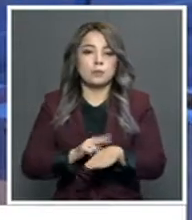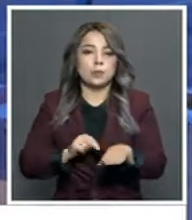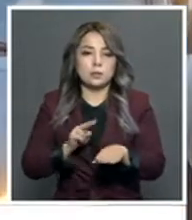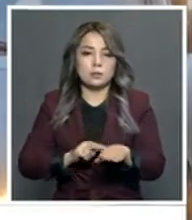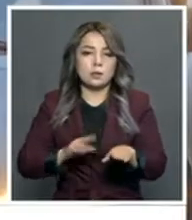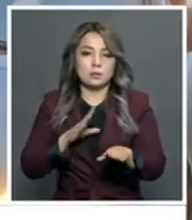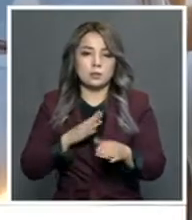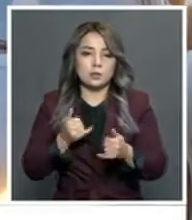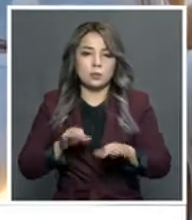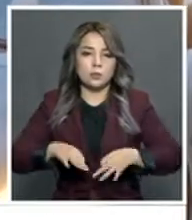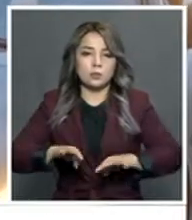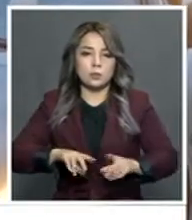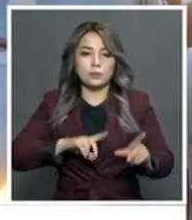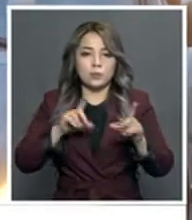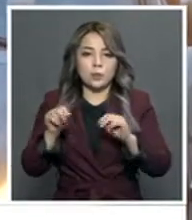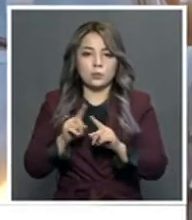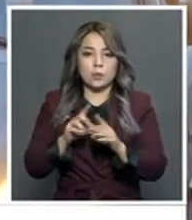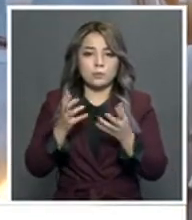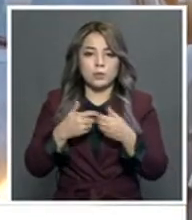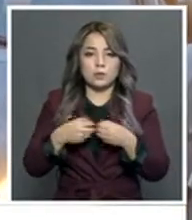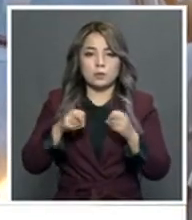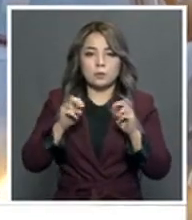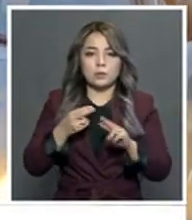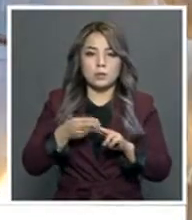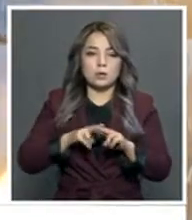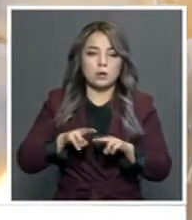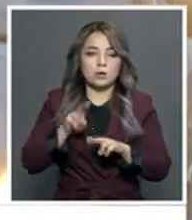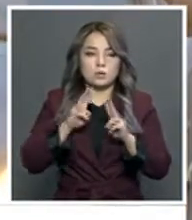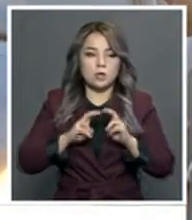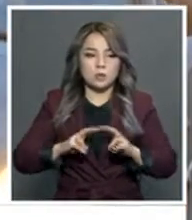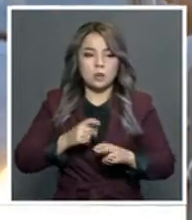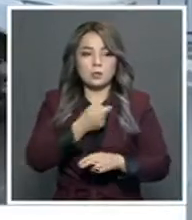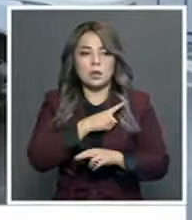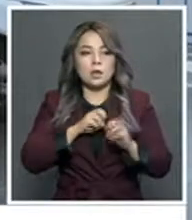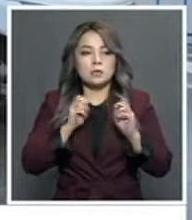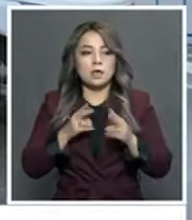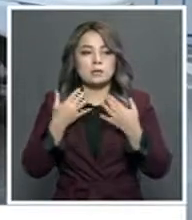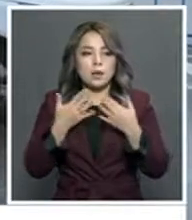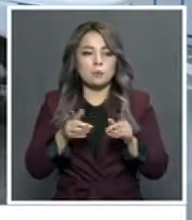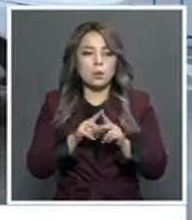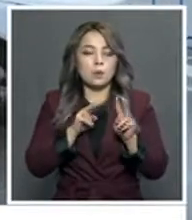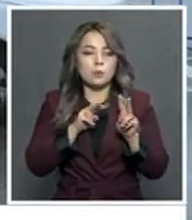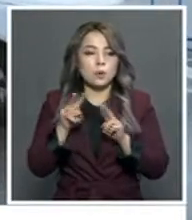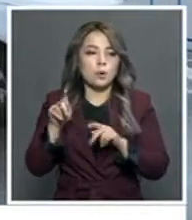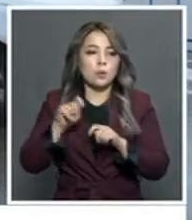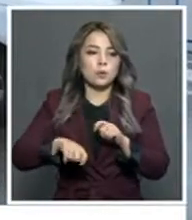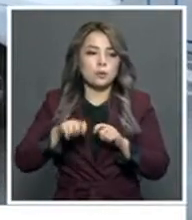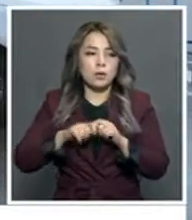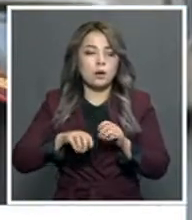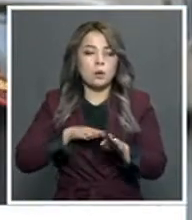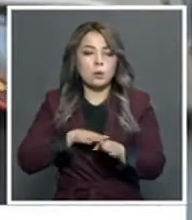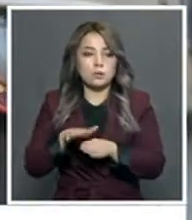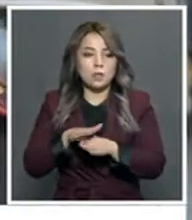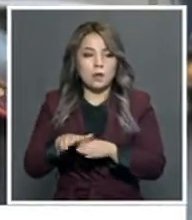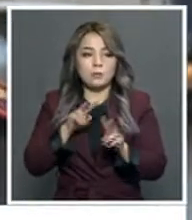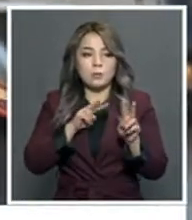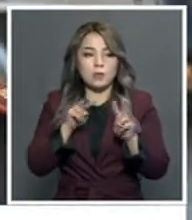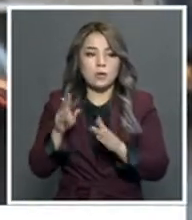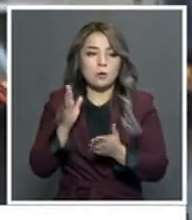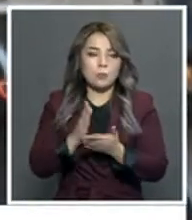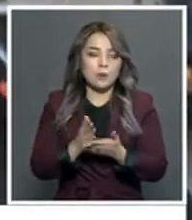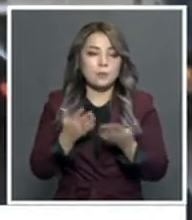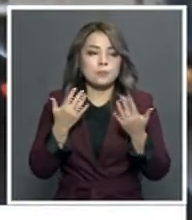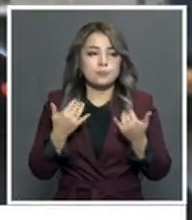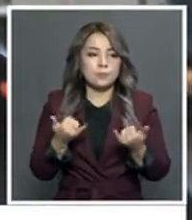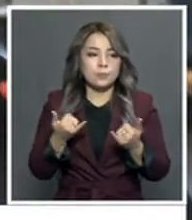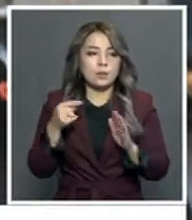шыққан автокөлік жүргізушілерінің анықтамасын тексеріп, санитарлық талаптардың орындалуын бақылауда. 4 карантиндік